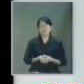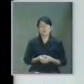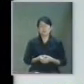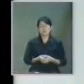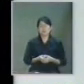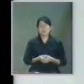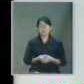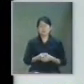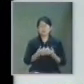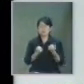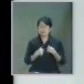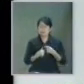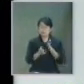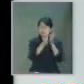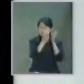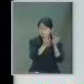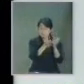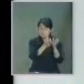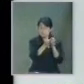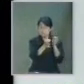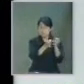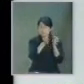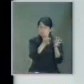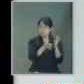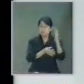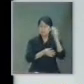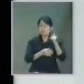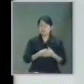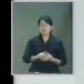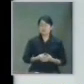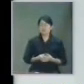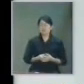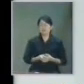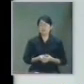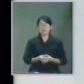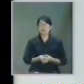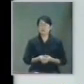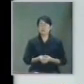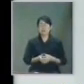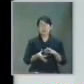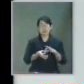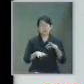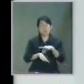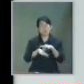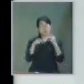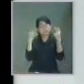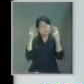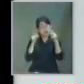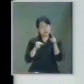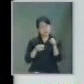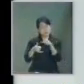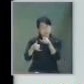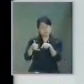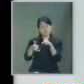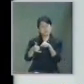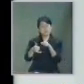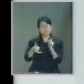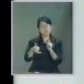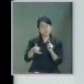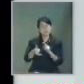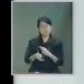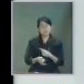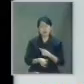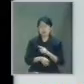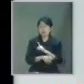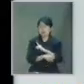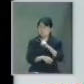และที่เอามาพูดกับท่านเพราะท่านเข้ามาเป็นนายกรัฐมนตรีท่านคุมพลพรรคไม่ได้หรอกครับ